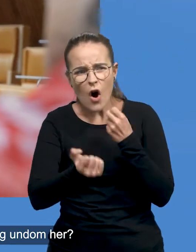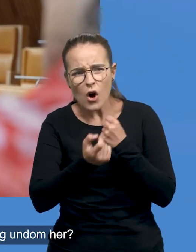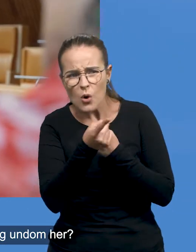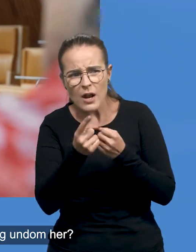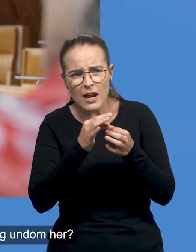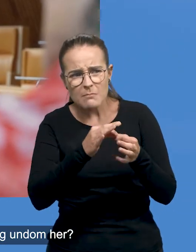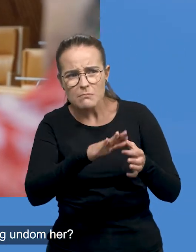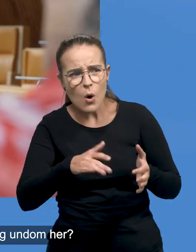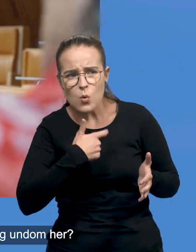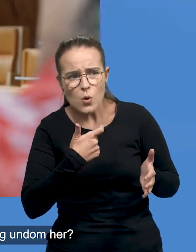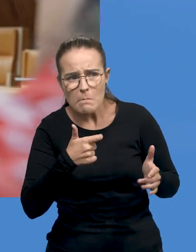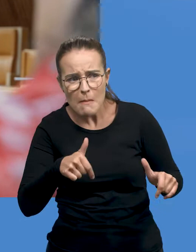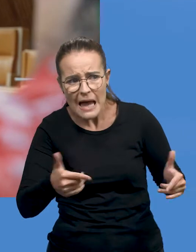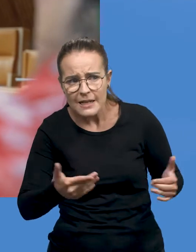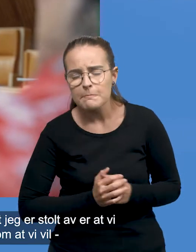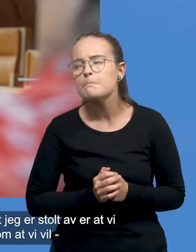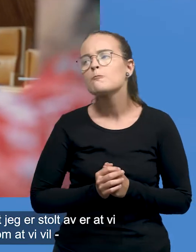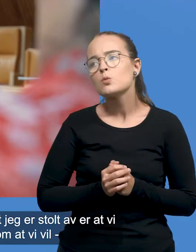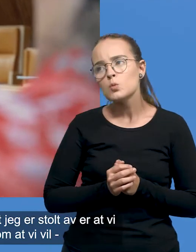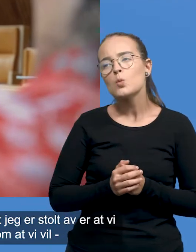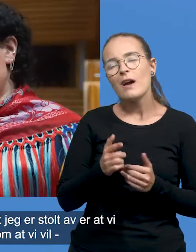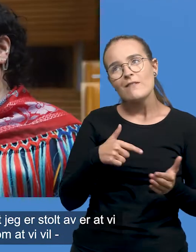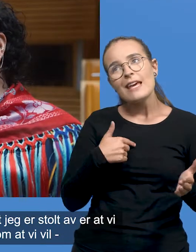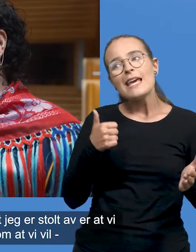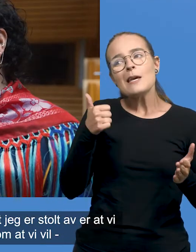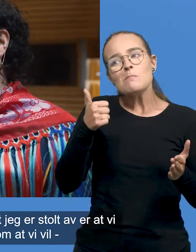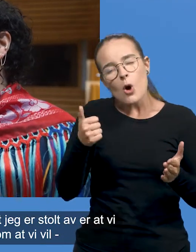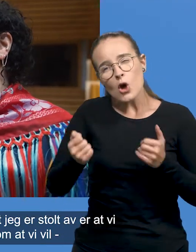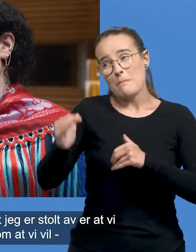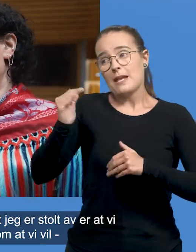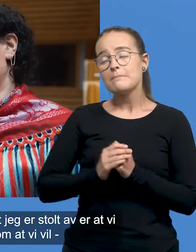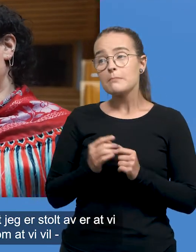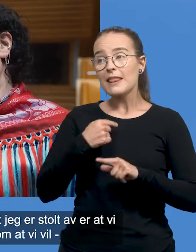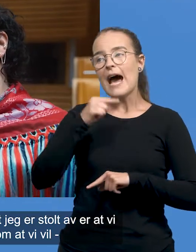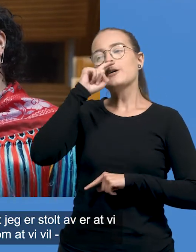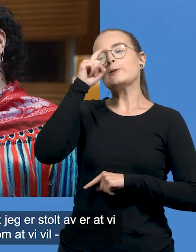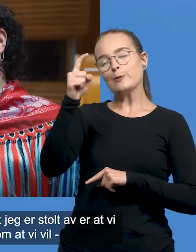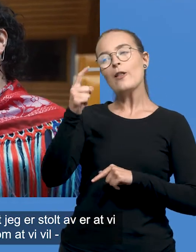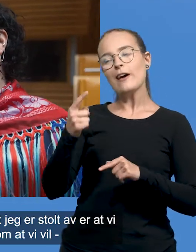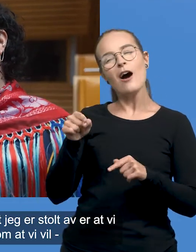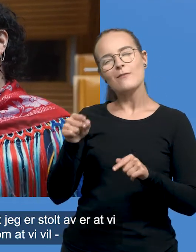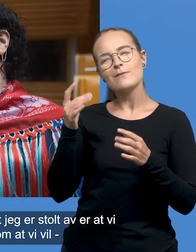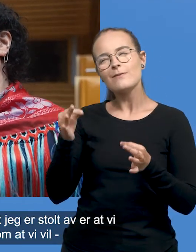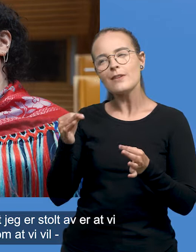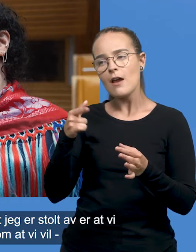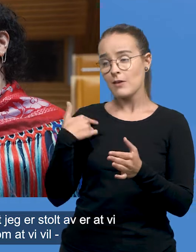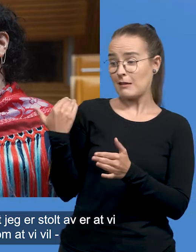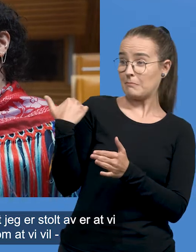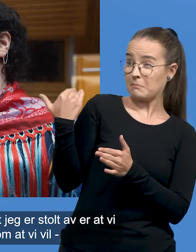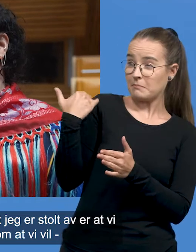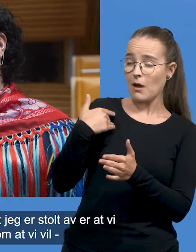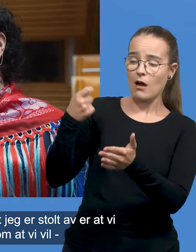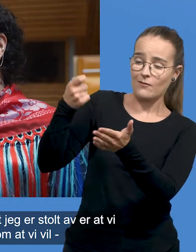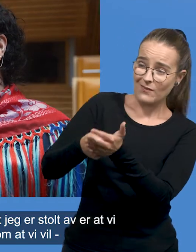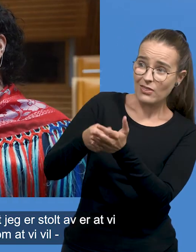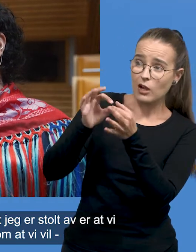gjør for barn og ungdom her? Ja, det vi bør gjøre enda mer, men noe som jeg er stolt ut av, det er at vi har akkurat gjort